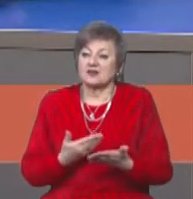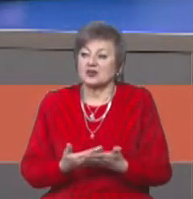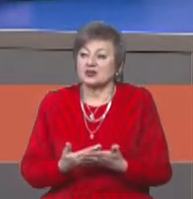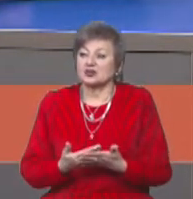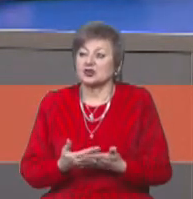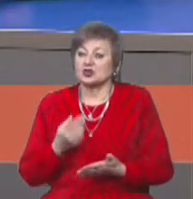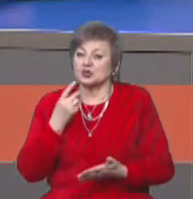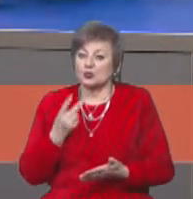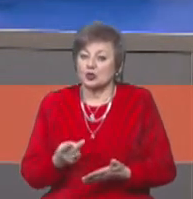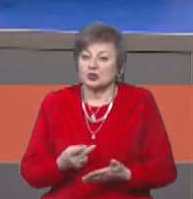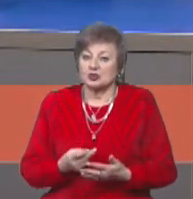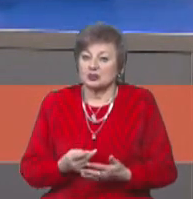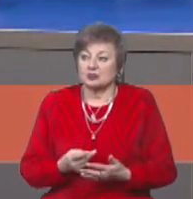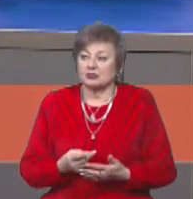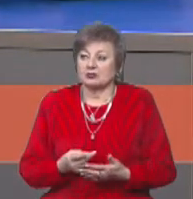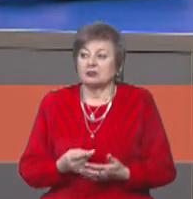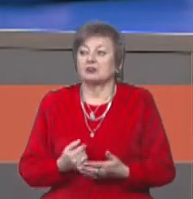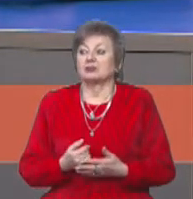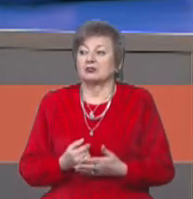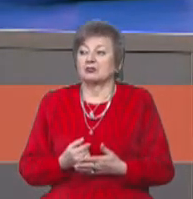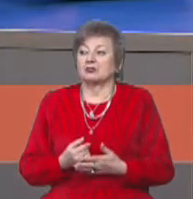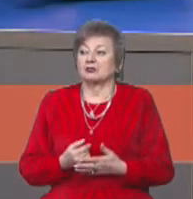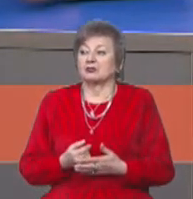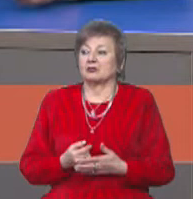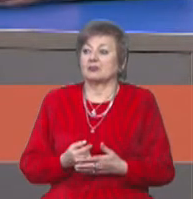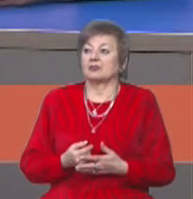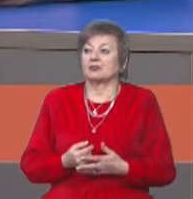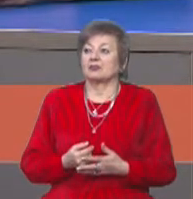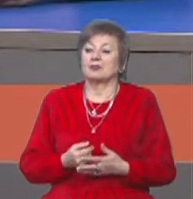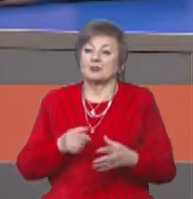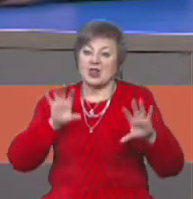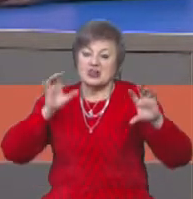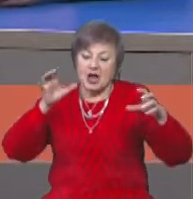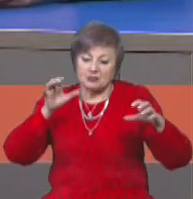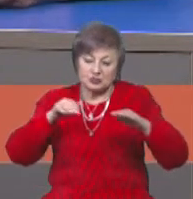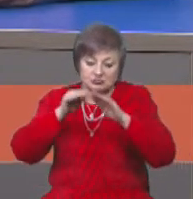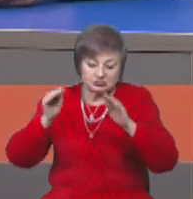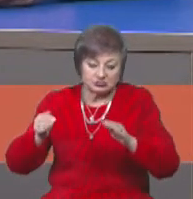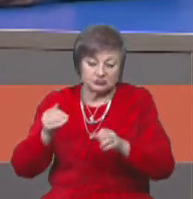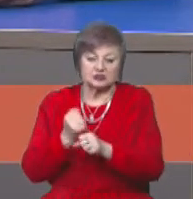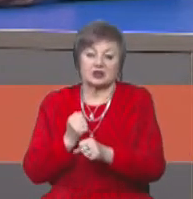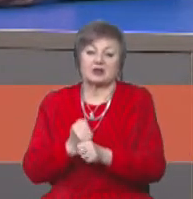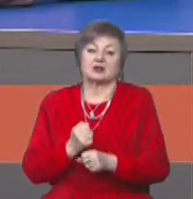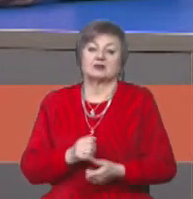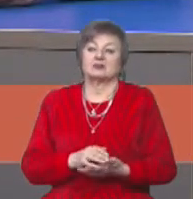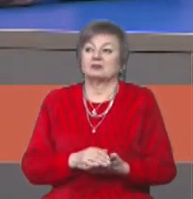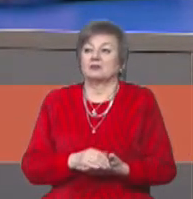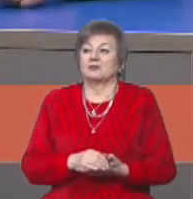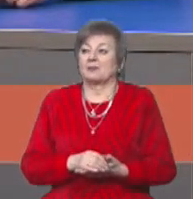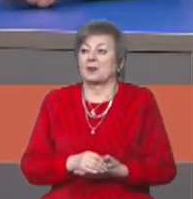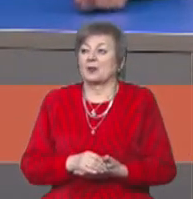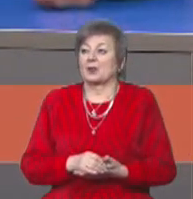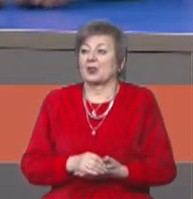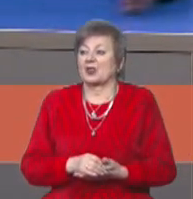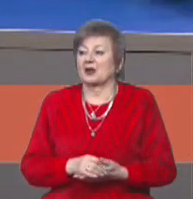от я проходив там, ну, мабуть, вам там потрібно буде там підсвічувач там, чи там вдруг шланг